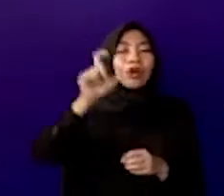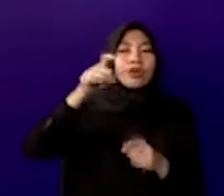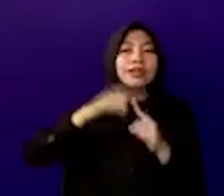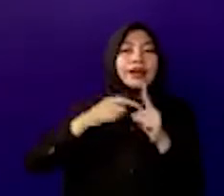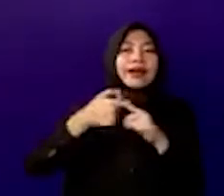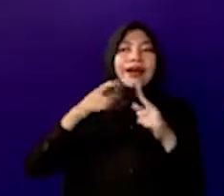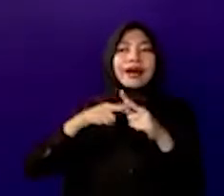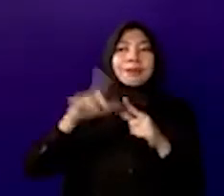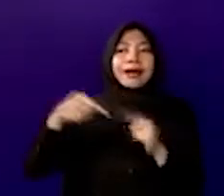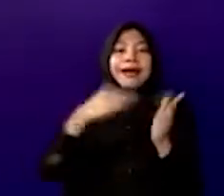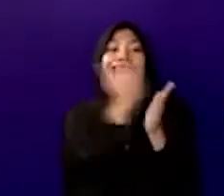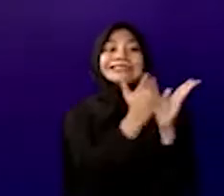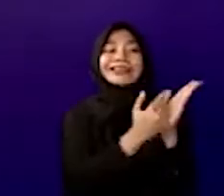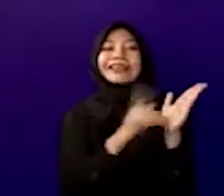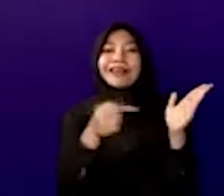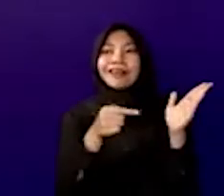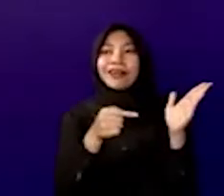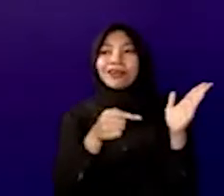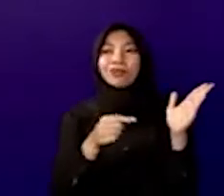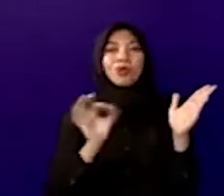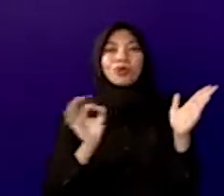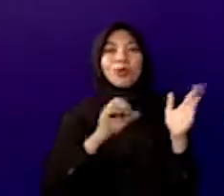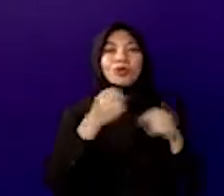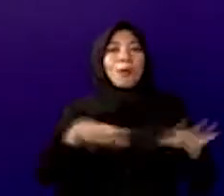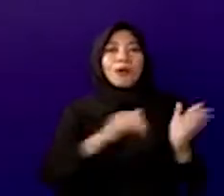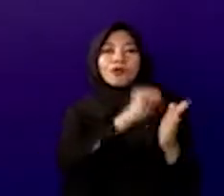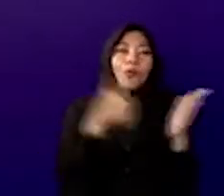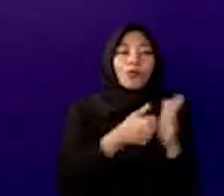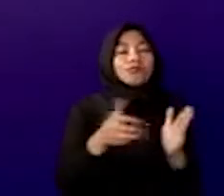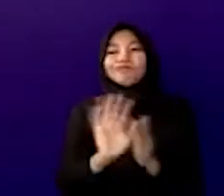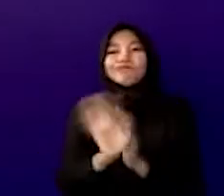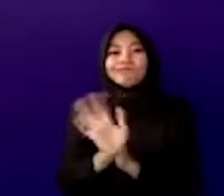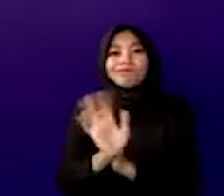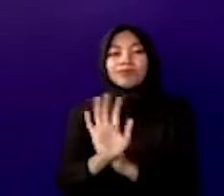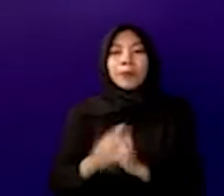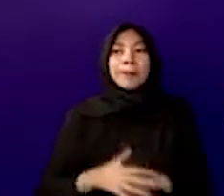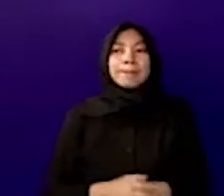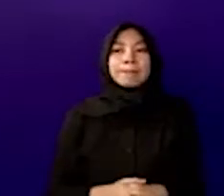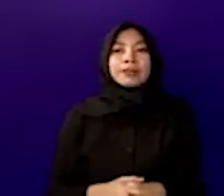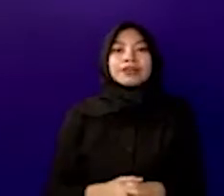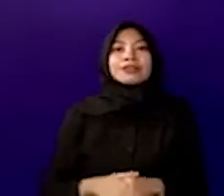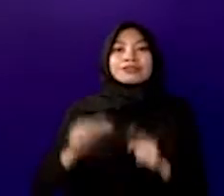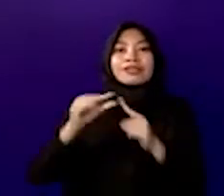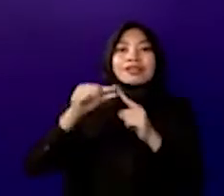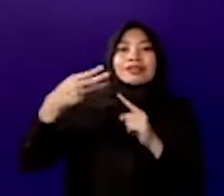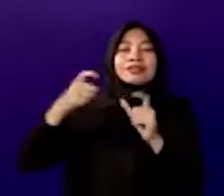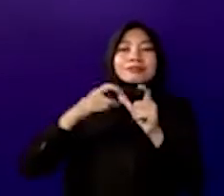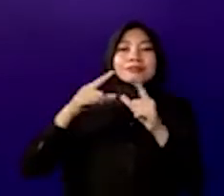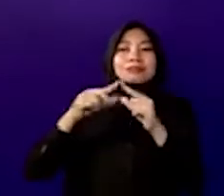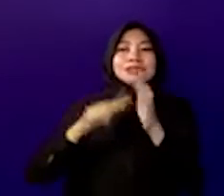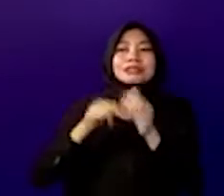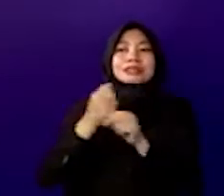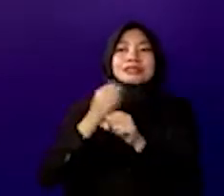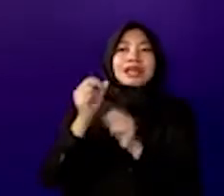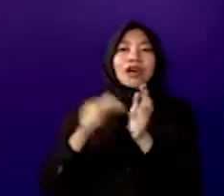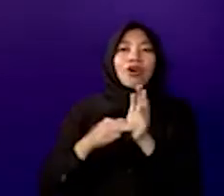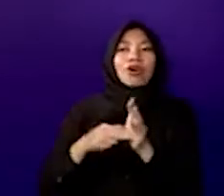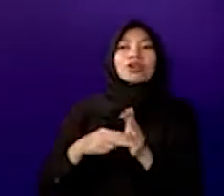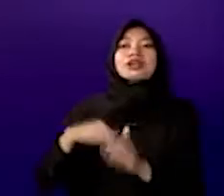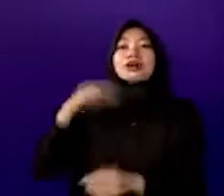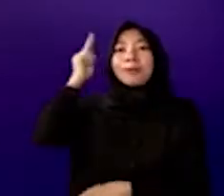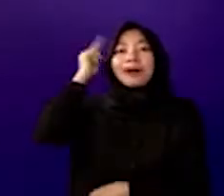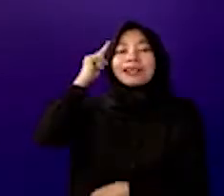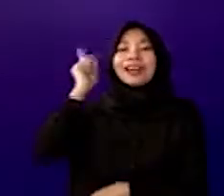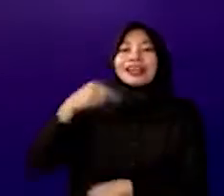ada syaratnya ada tidak bebas begitu saja Kemudian terkait dengan pesangon ya pemerintah menerapkan yang namanya jaminan